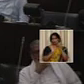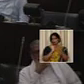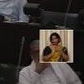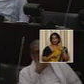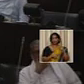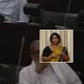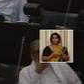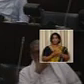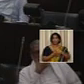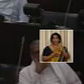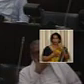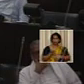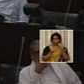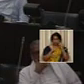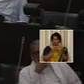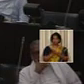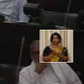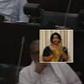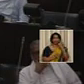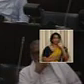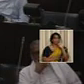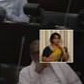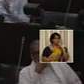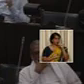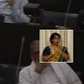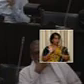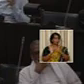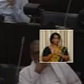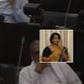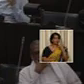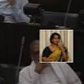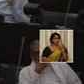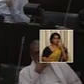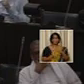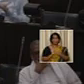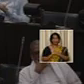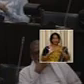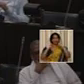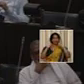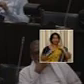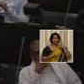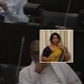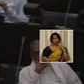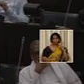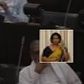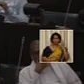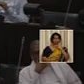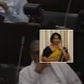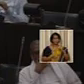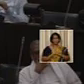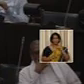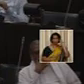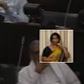තියෙනවා මේකත් මහ බැංකු වාර්තාව මම ඉදිරිපත් කරනවා 2015 අවුරුද්දේ මිලියන 2000 මිලියන 6980යි 2016 අවුරුද්දේ